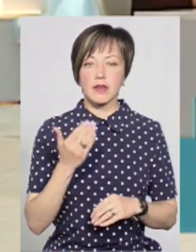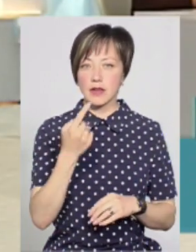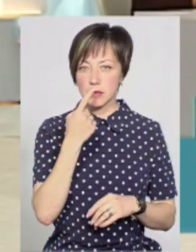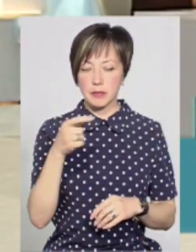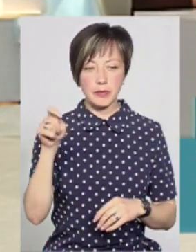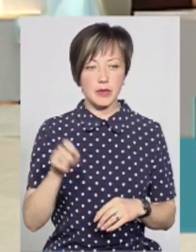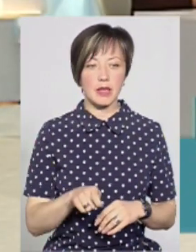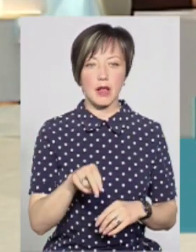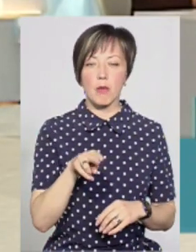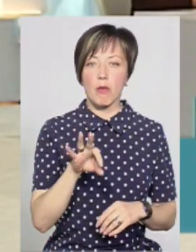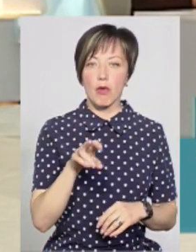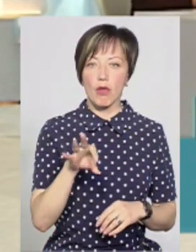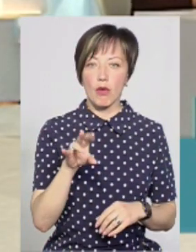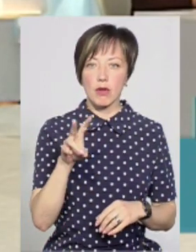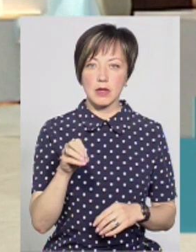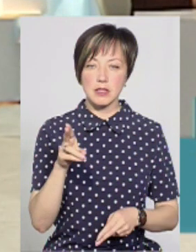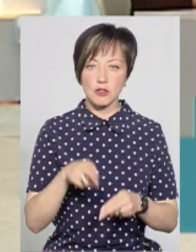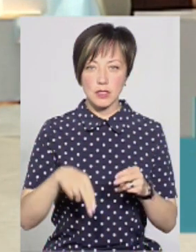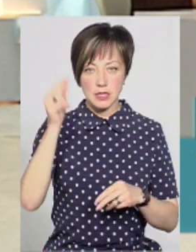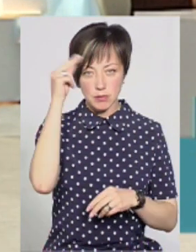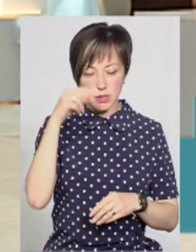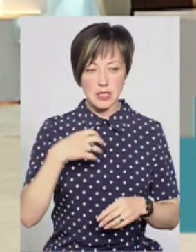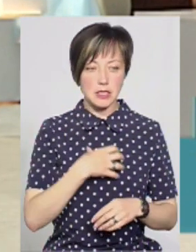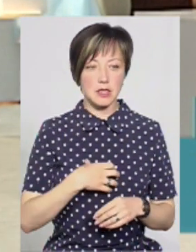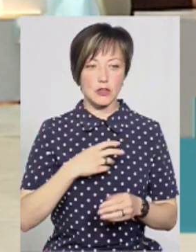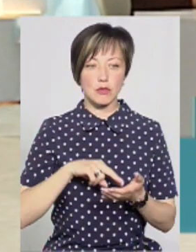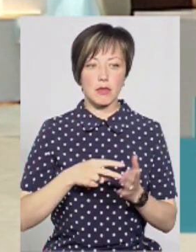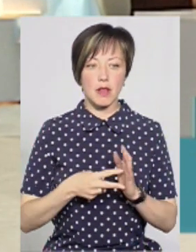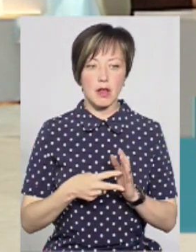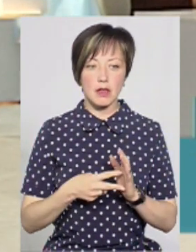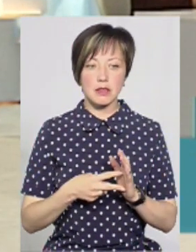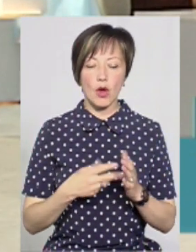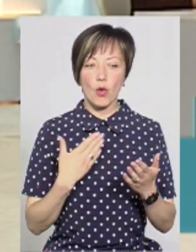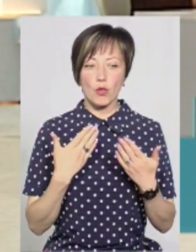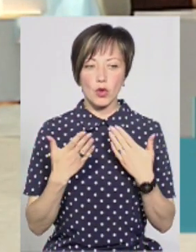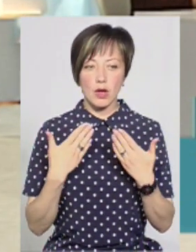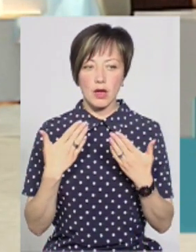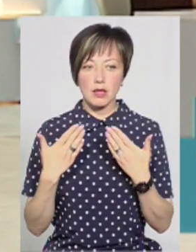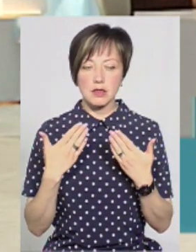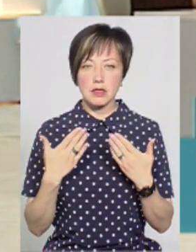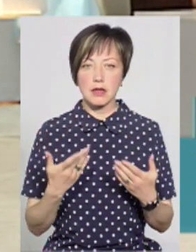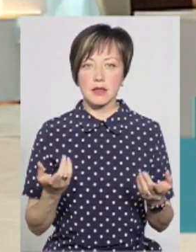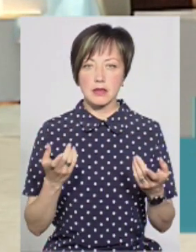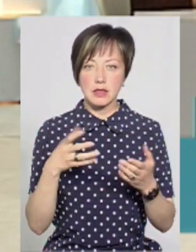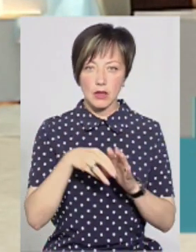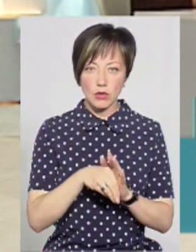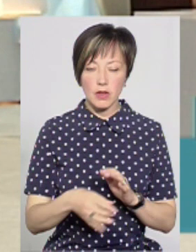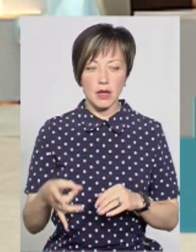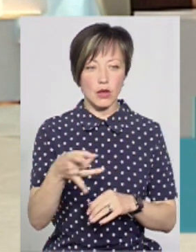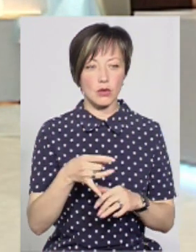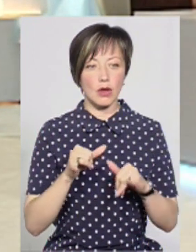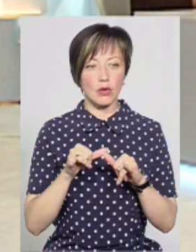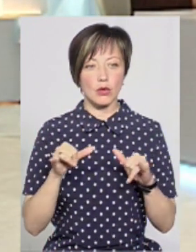із Полонного, де завершився семінар «Стратегічний план та стратегічна комунікація як невід'ємні складові